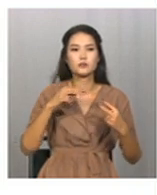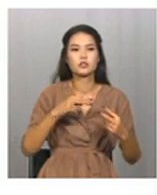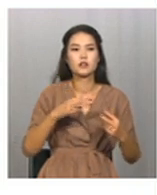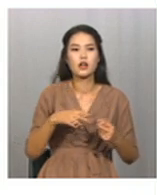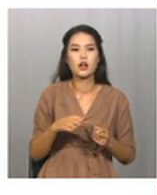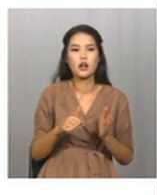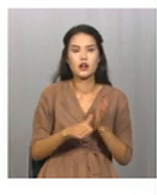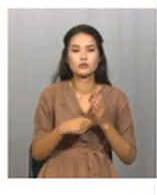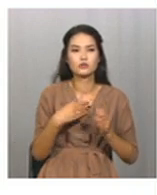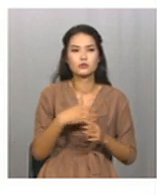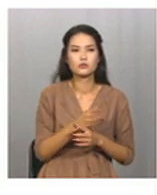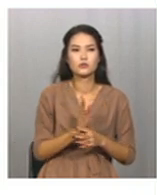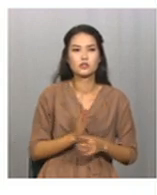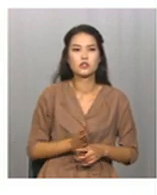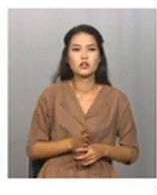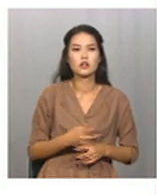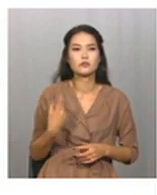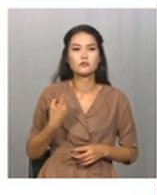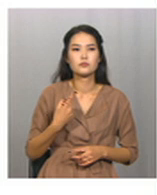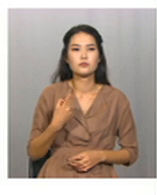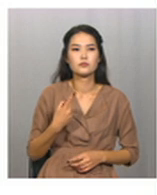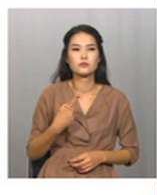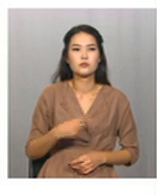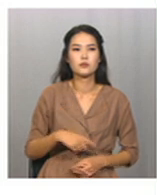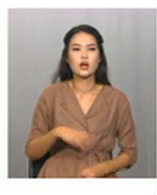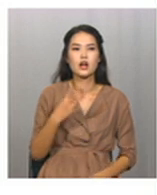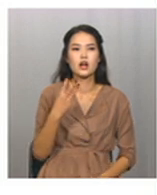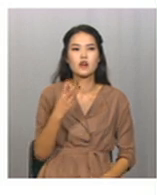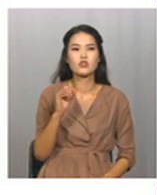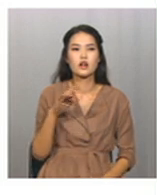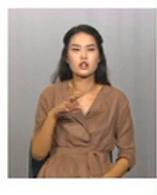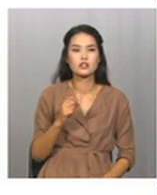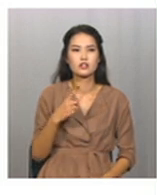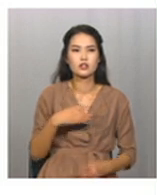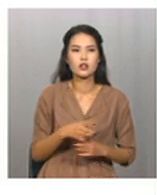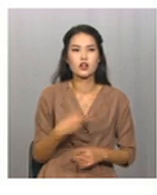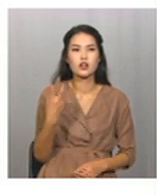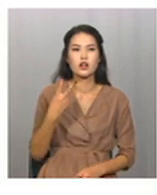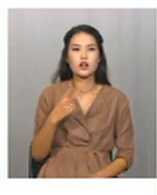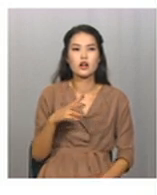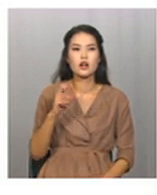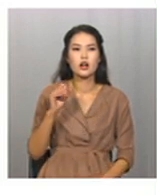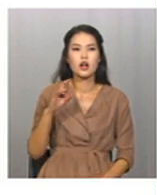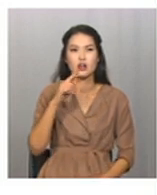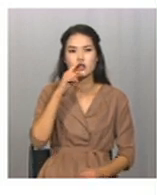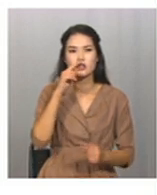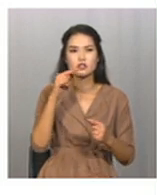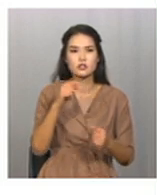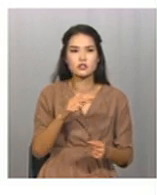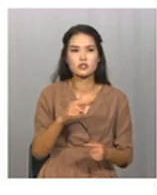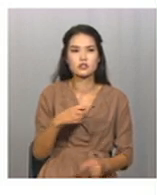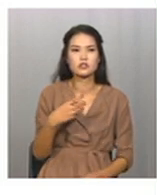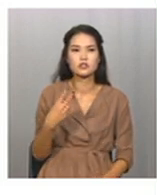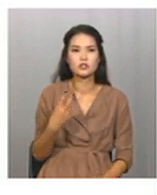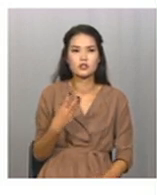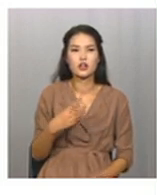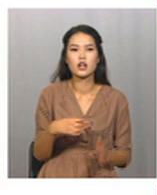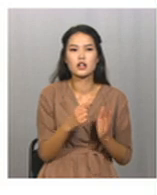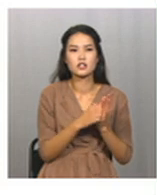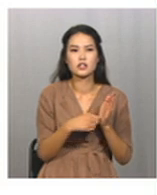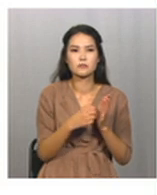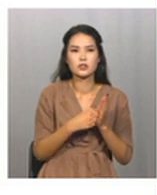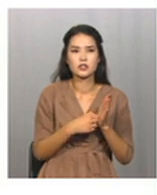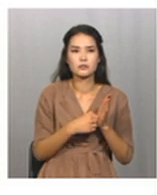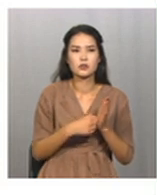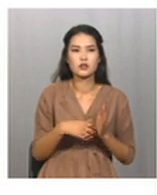түрге бөлінеді. Бірінші – шартты бағыныңғы, екінші – қарсылықты бағыныңғы, үшінші –